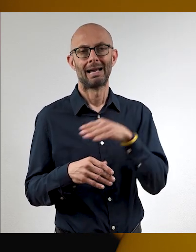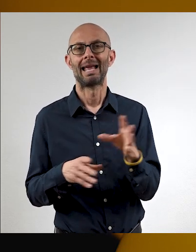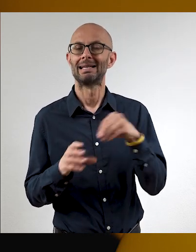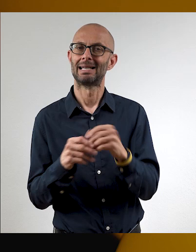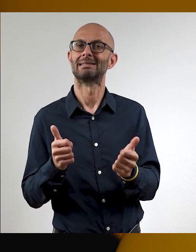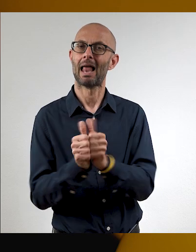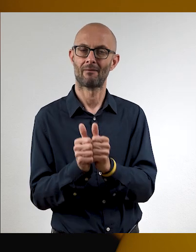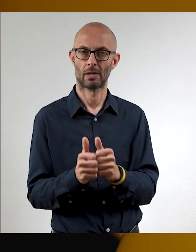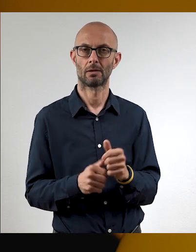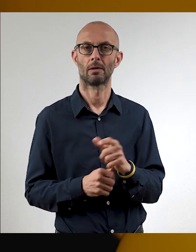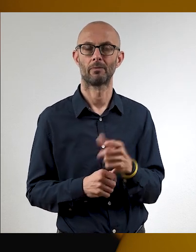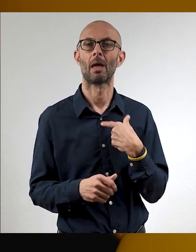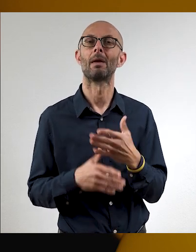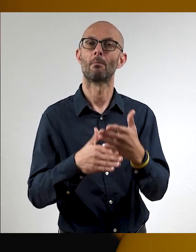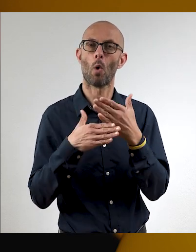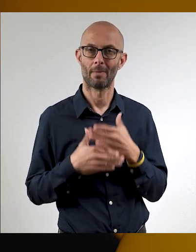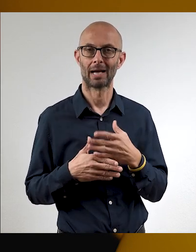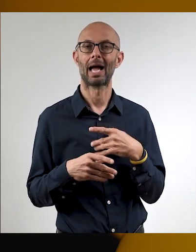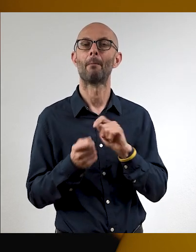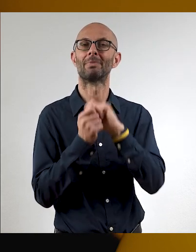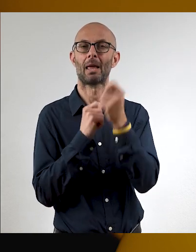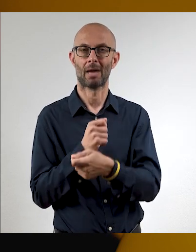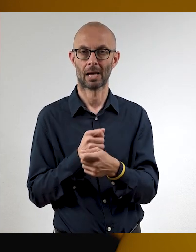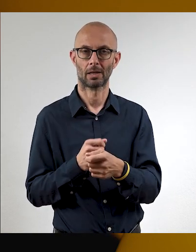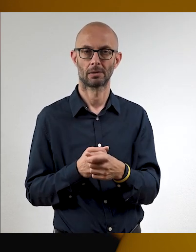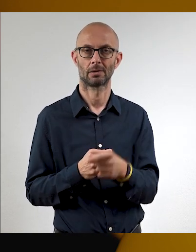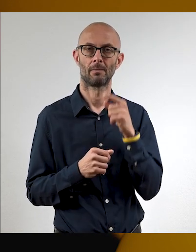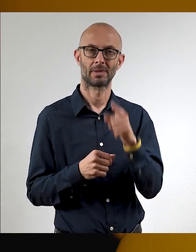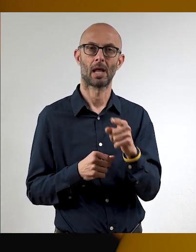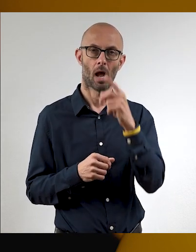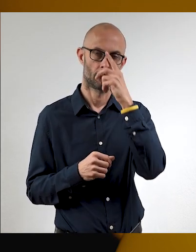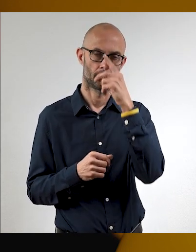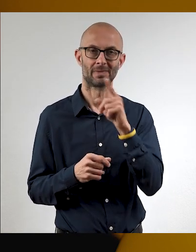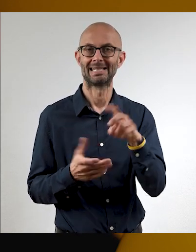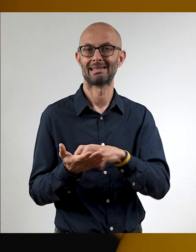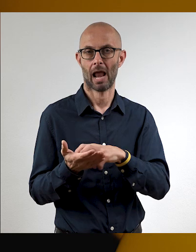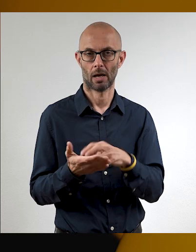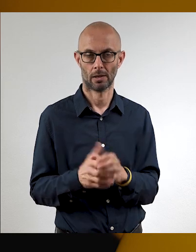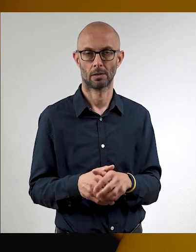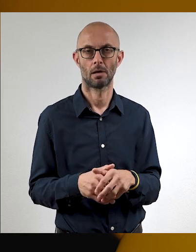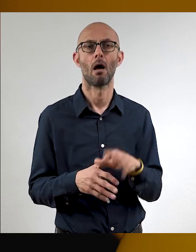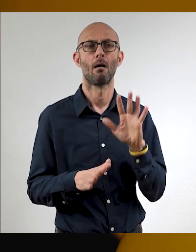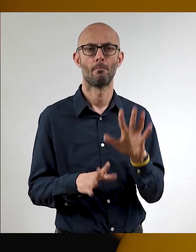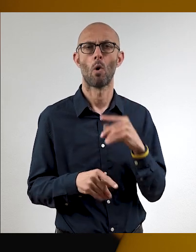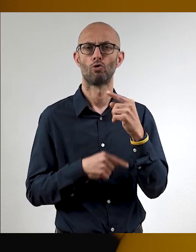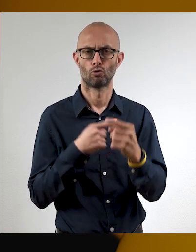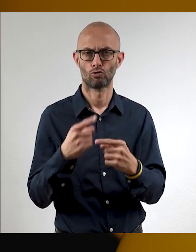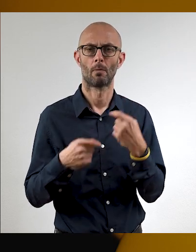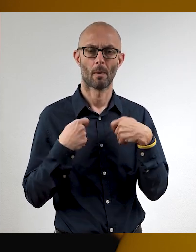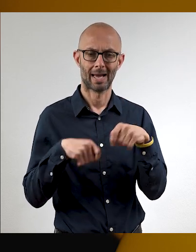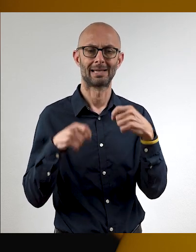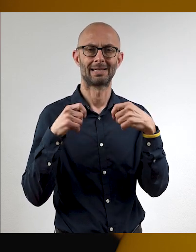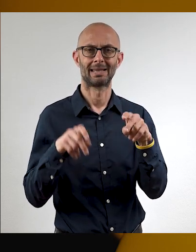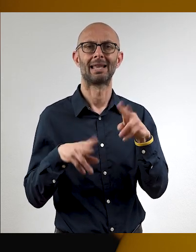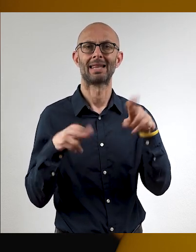da gre z mano, ne? Da mi pomaga premagati ta strah. Postopoma zgraditi